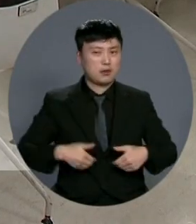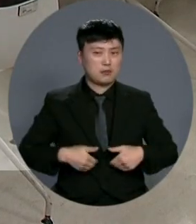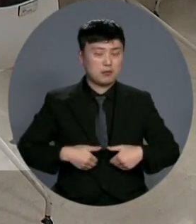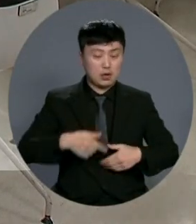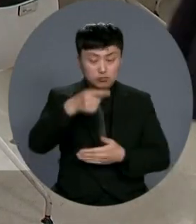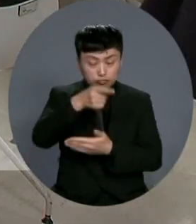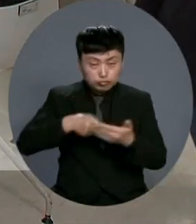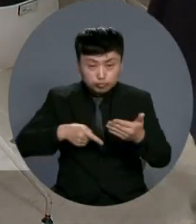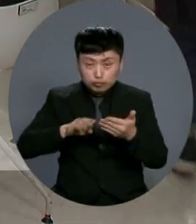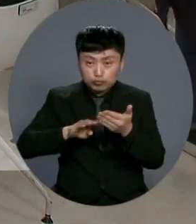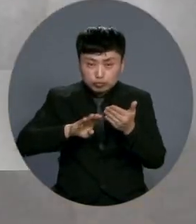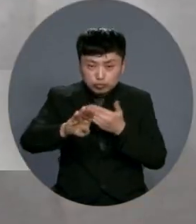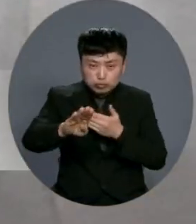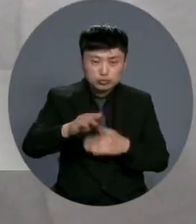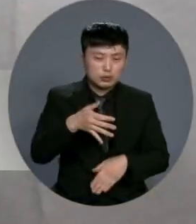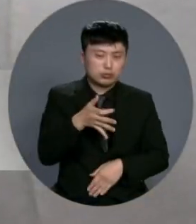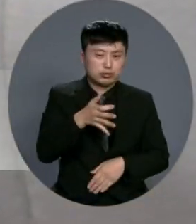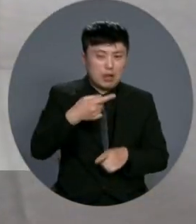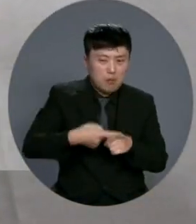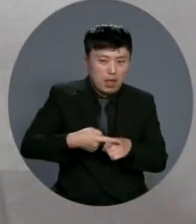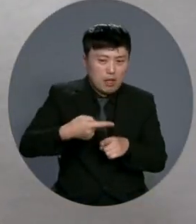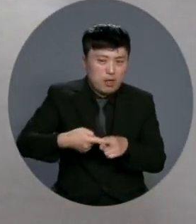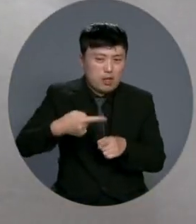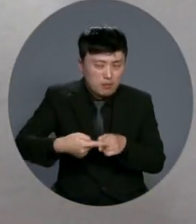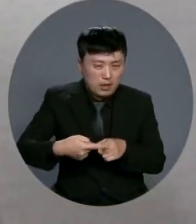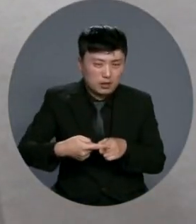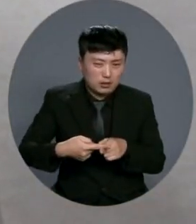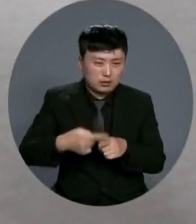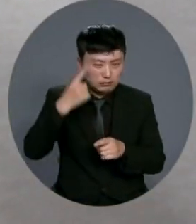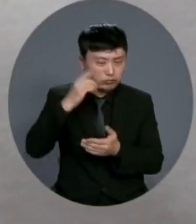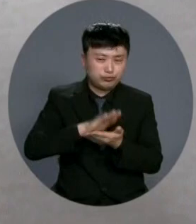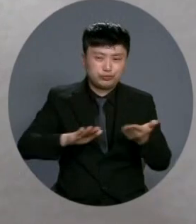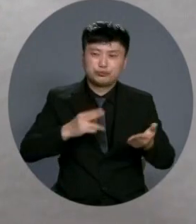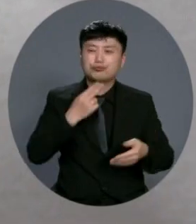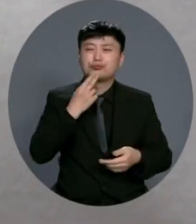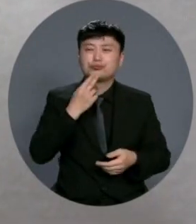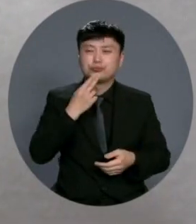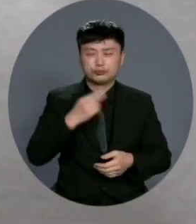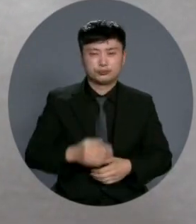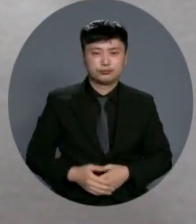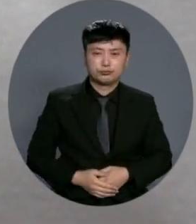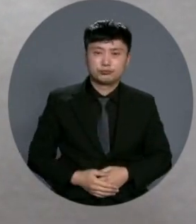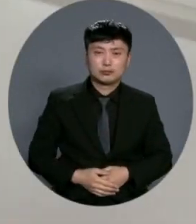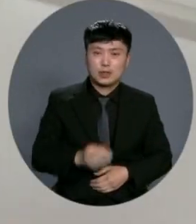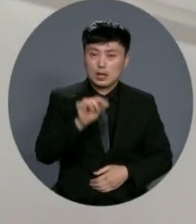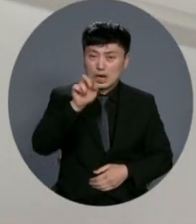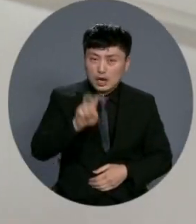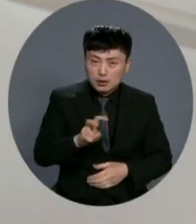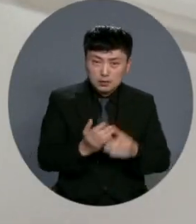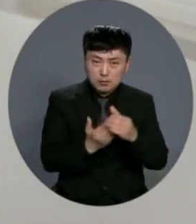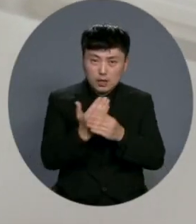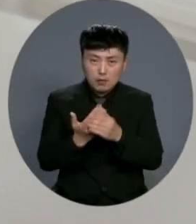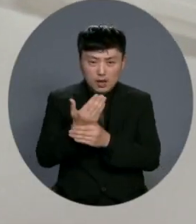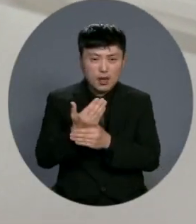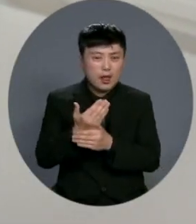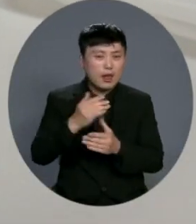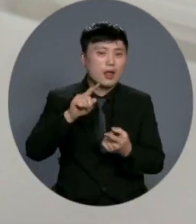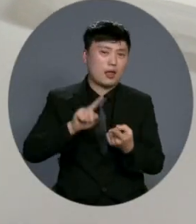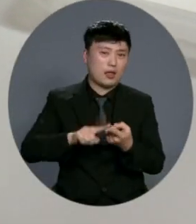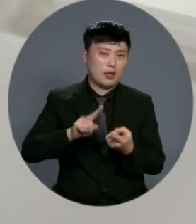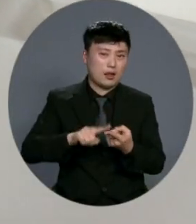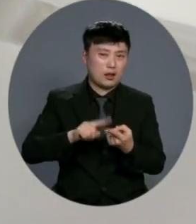성공하더라도 요실금의 혈 같은 후유증이 뒤따릅니다 급증하는 전립선 대비책은 검사가